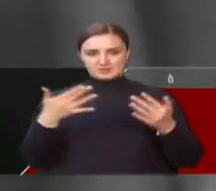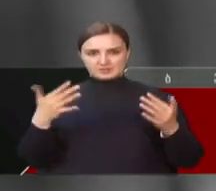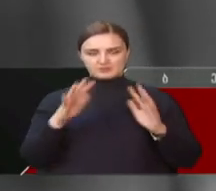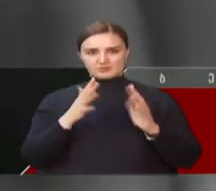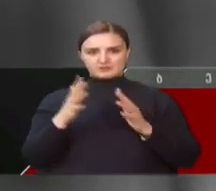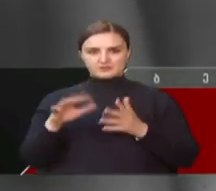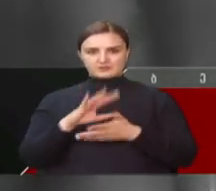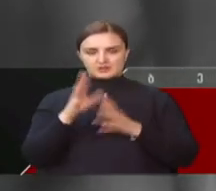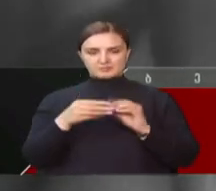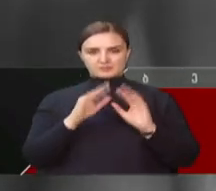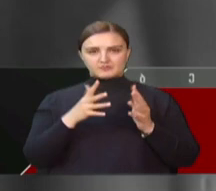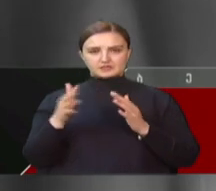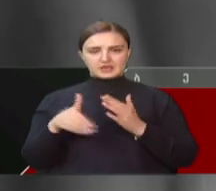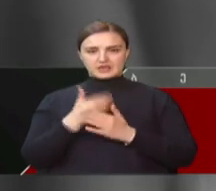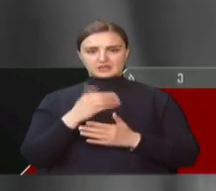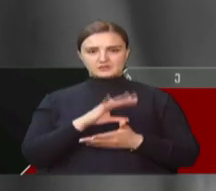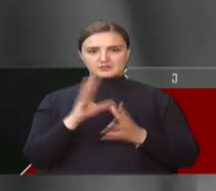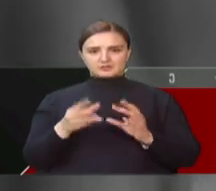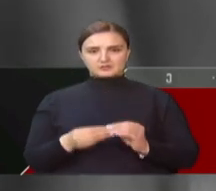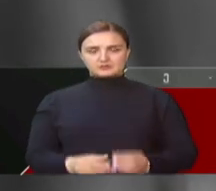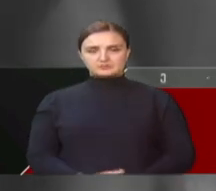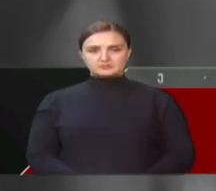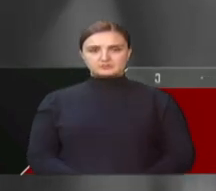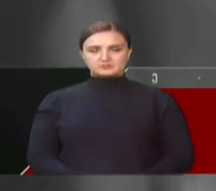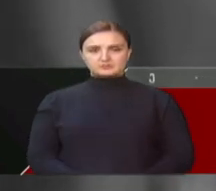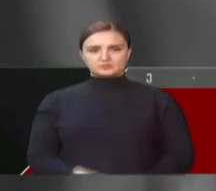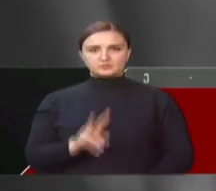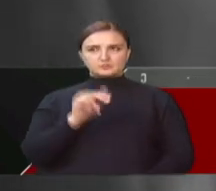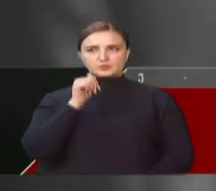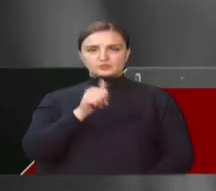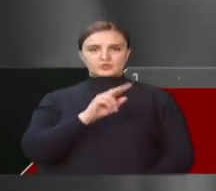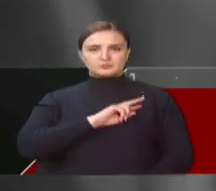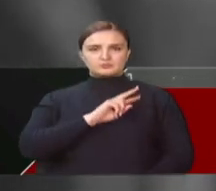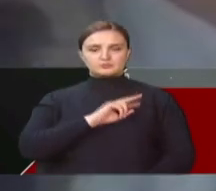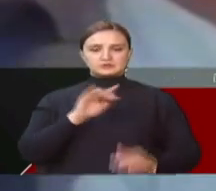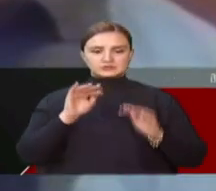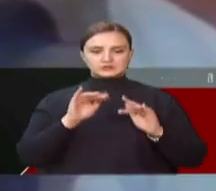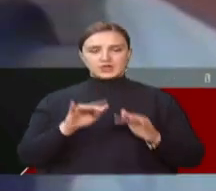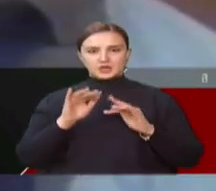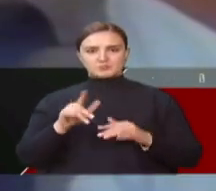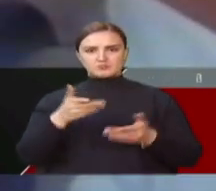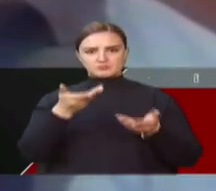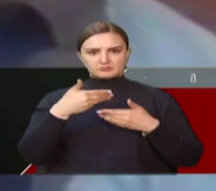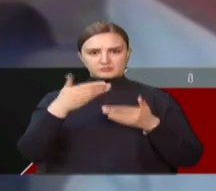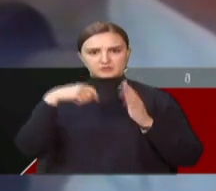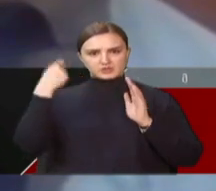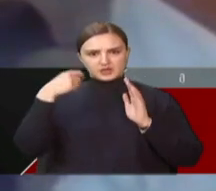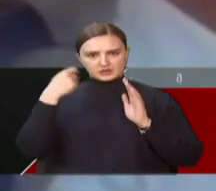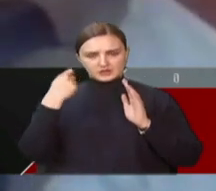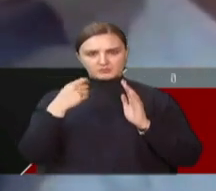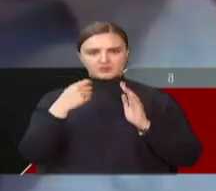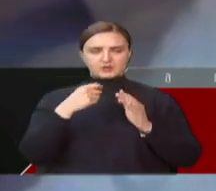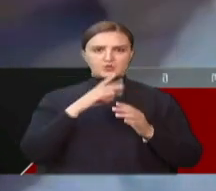იგი ყველაფერი მოვლენაა რა, ახალია ყველაფერი. სულ შეყვარებული იყო, სულ საქმეში, იწოდნენ გადაღებებზე დიდ თუ